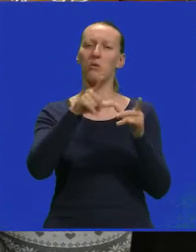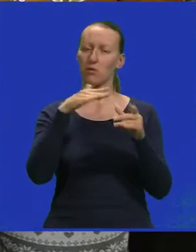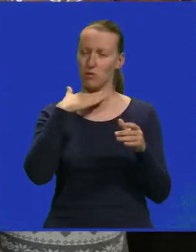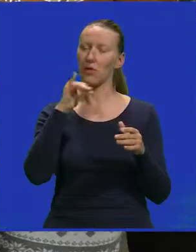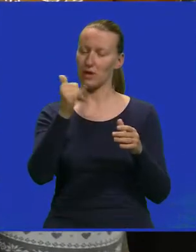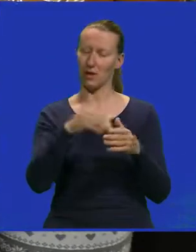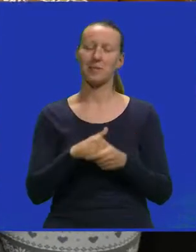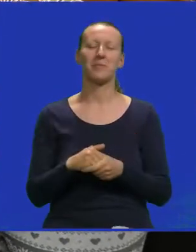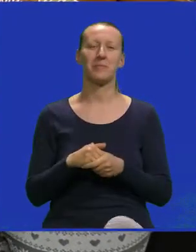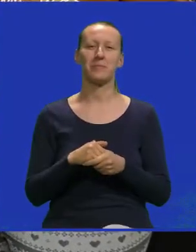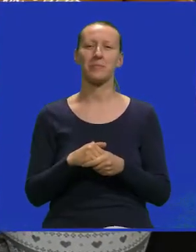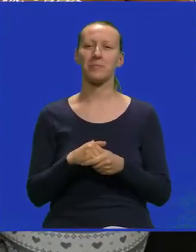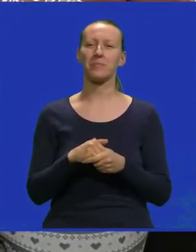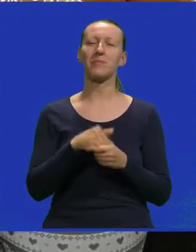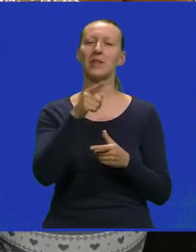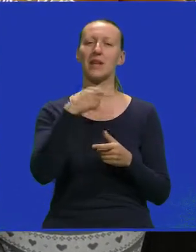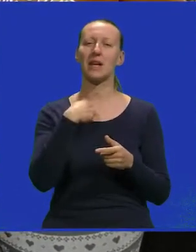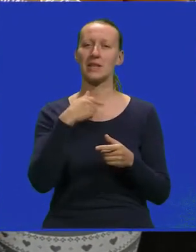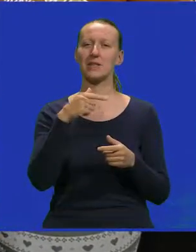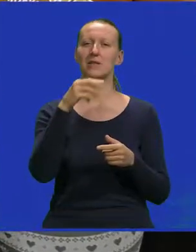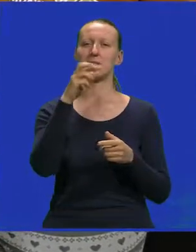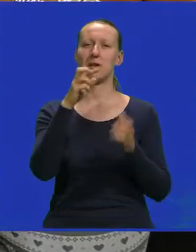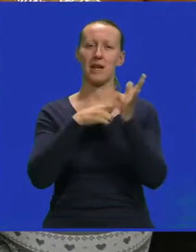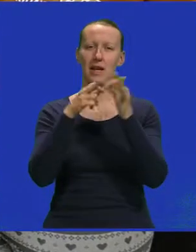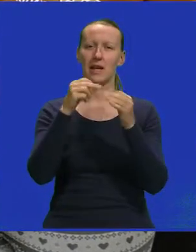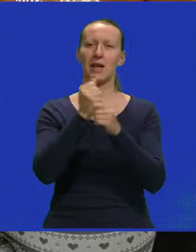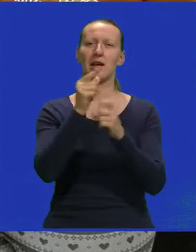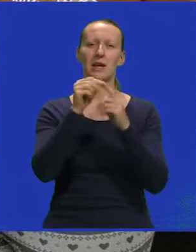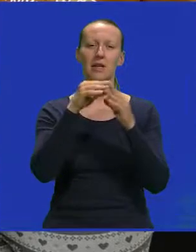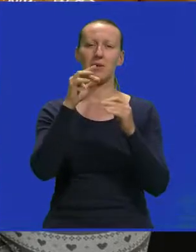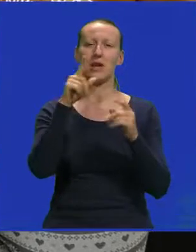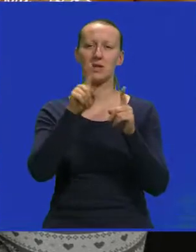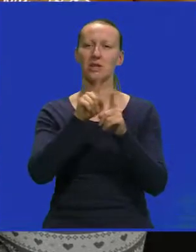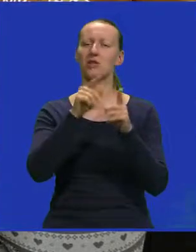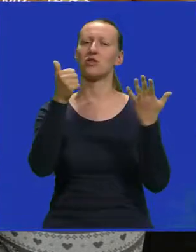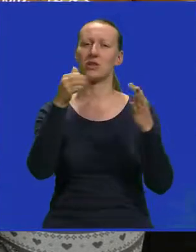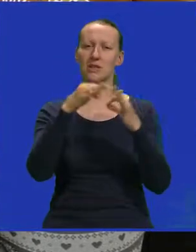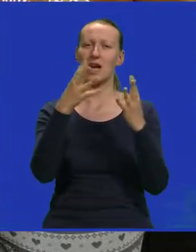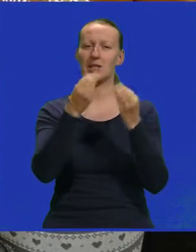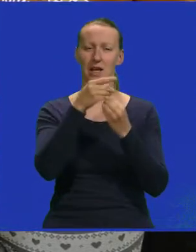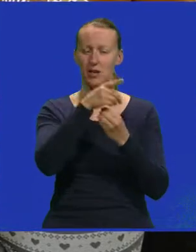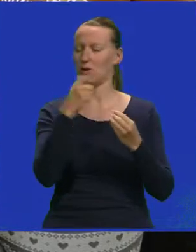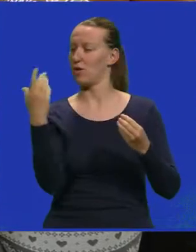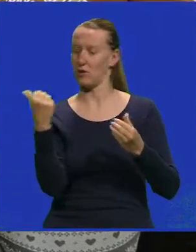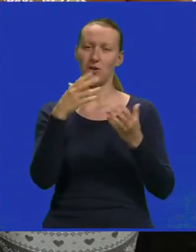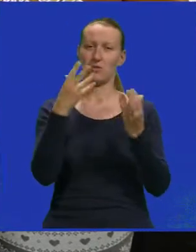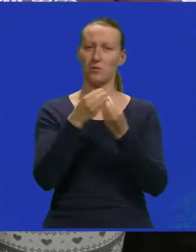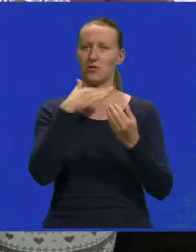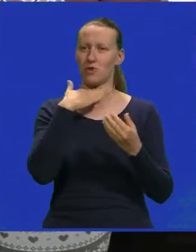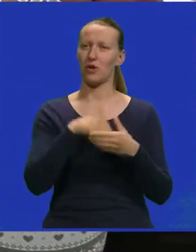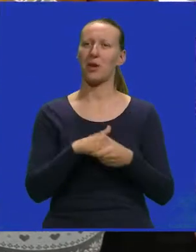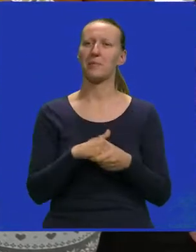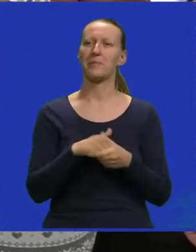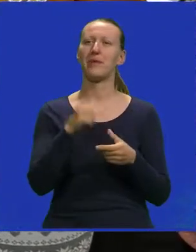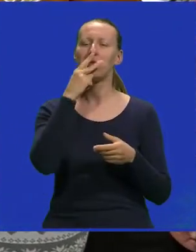Da. Dobro. Ti? Ja sam Ena Griparić, također idem u šestija zajedno s njim i s njom. Dobro. E, da